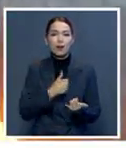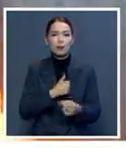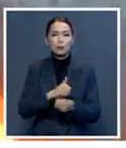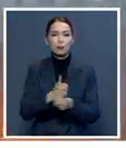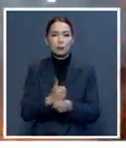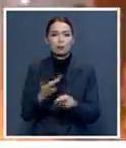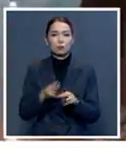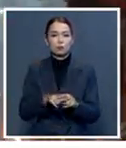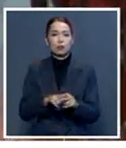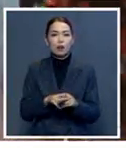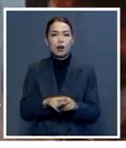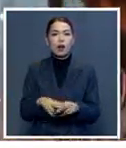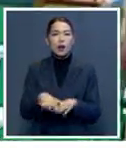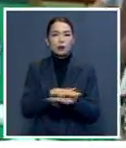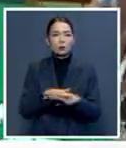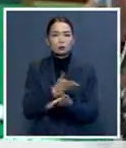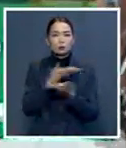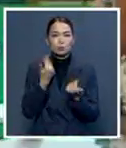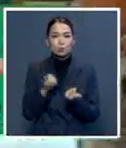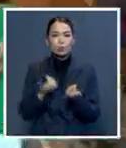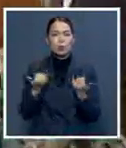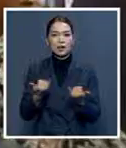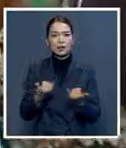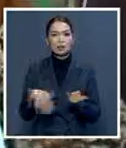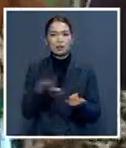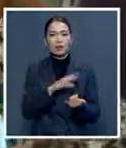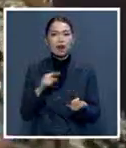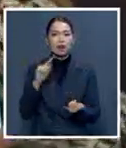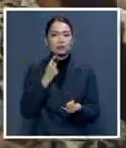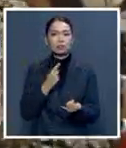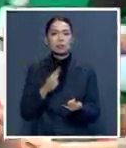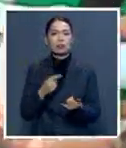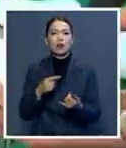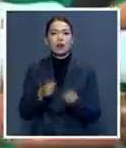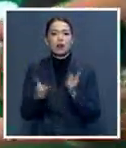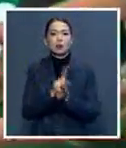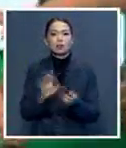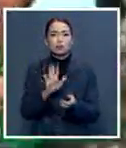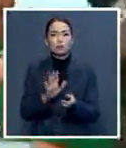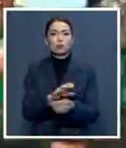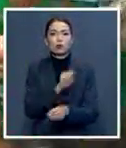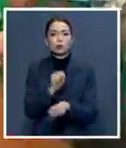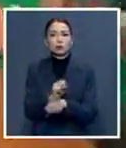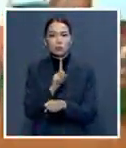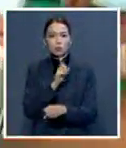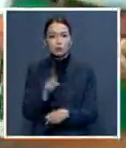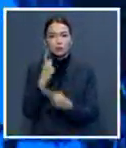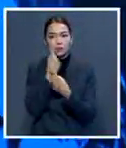билеуге қауқары жоқ дейді. Ал ашынған халық үкімет құрамы өзгермей, шеруді тоқтатпайтынын ескертіп отыр.